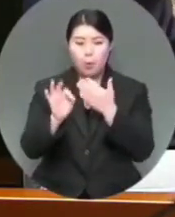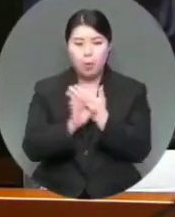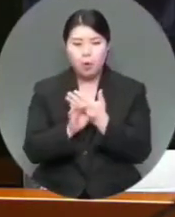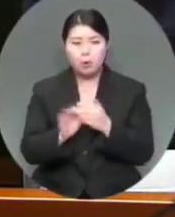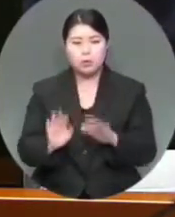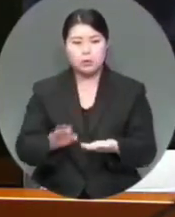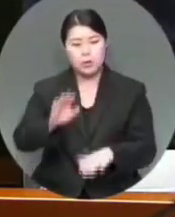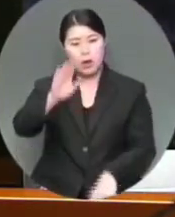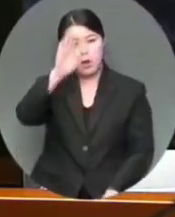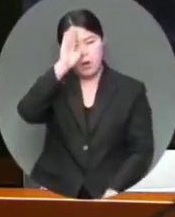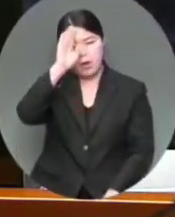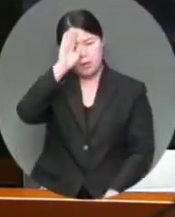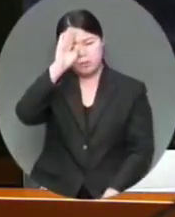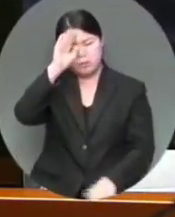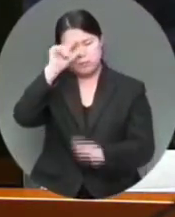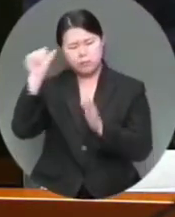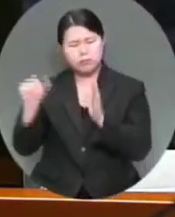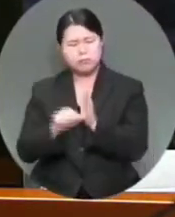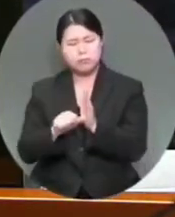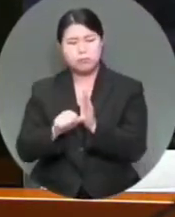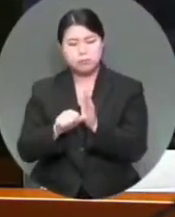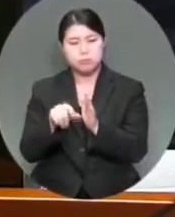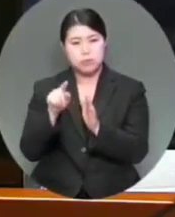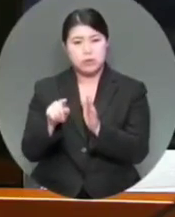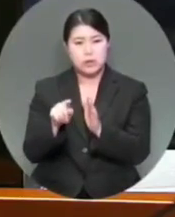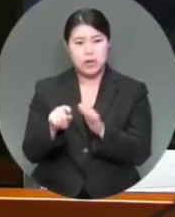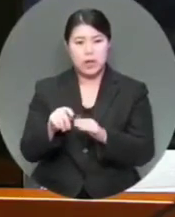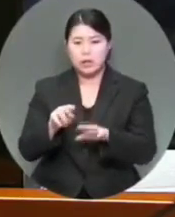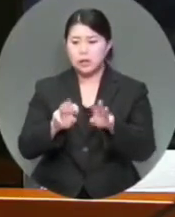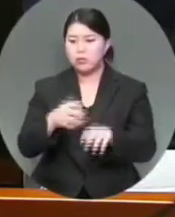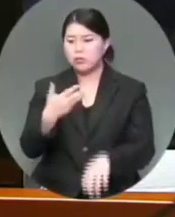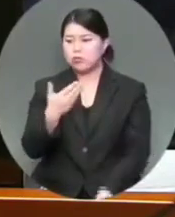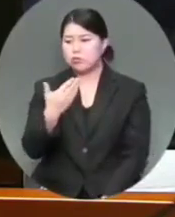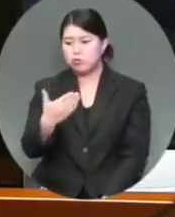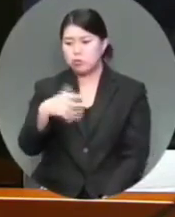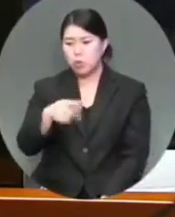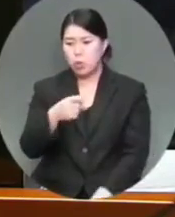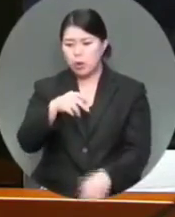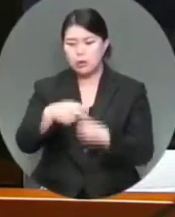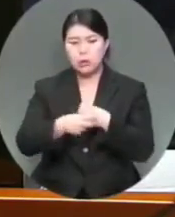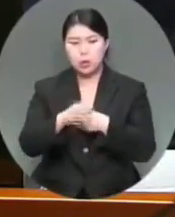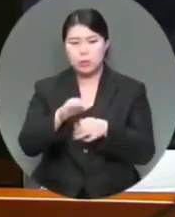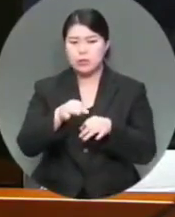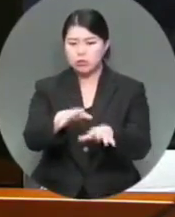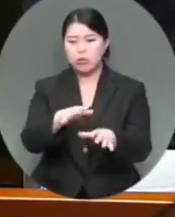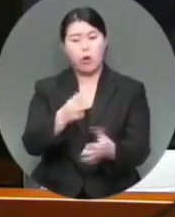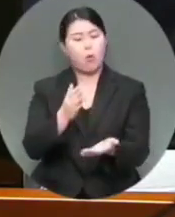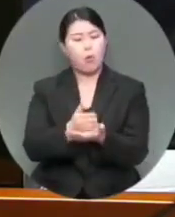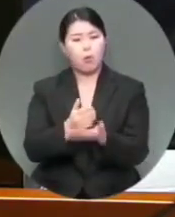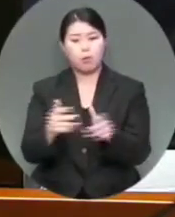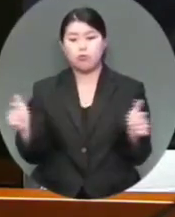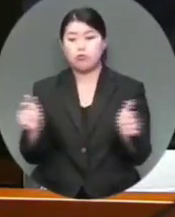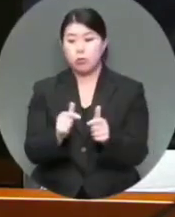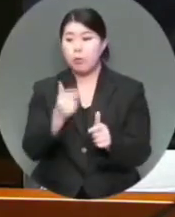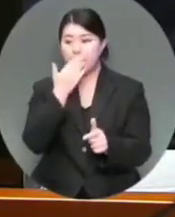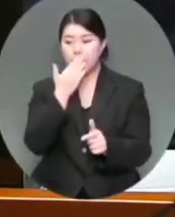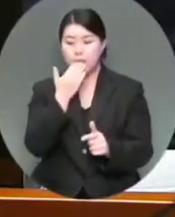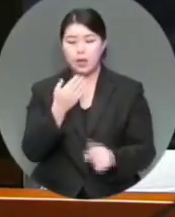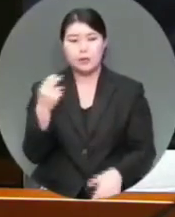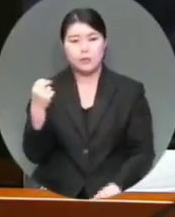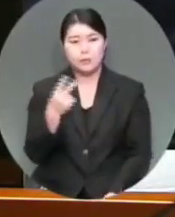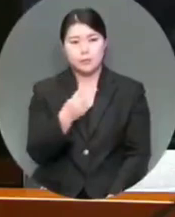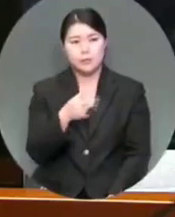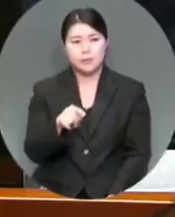만성질환으로 39조의 의료비가 지출되는 우리나라 현실에 의료비도 절감되고 또 거기에